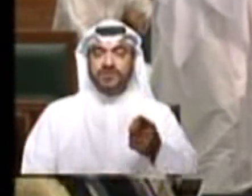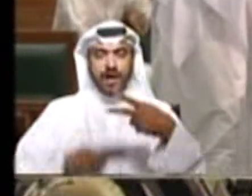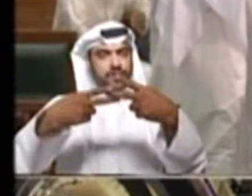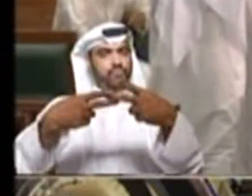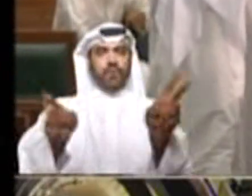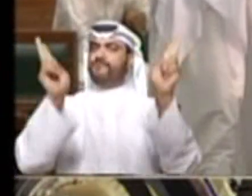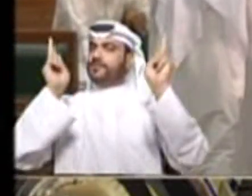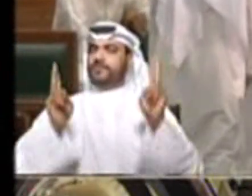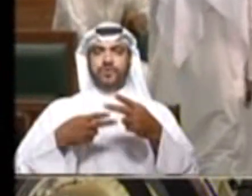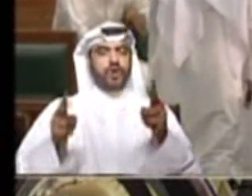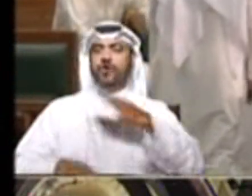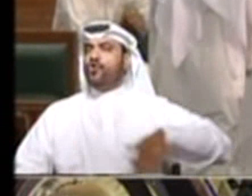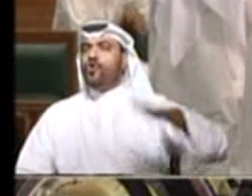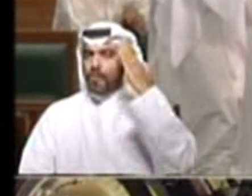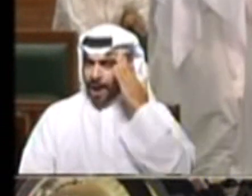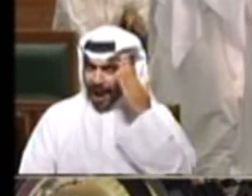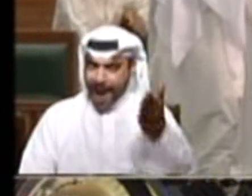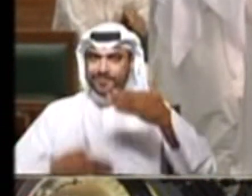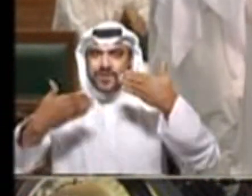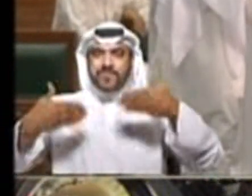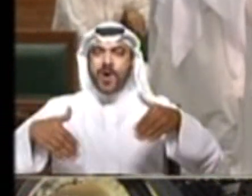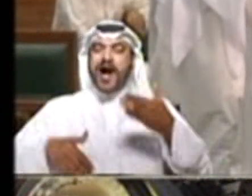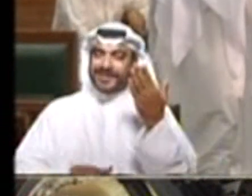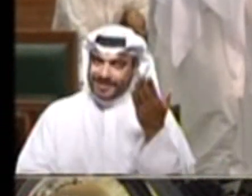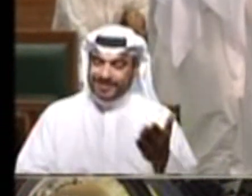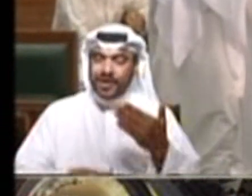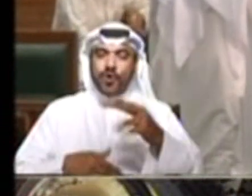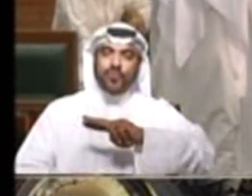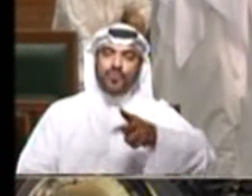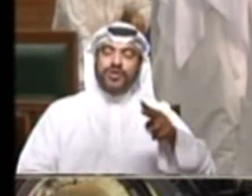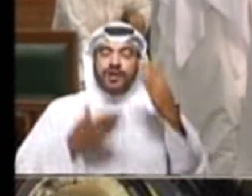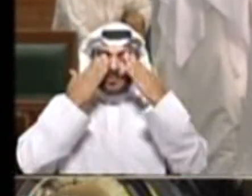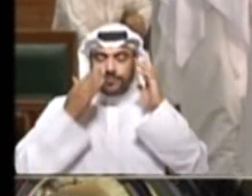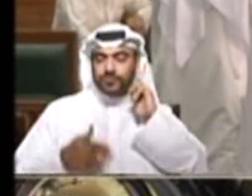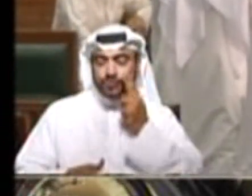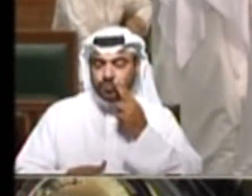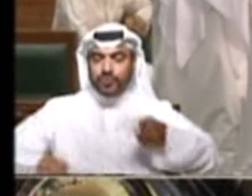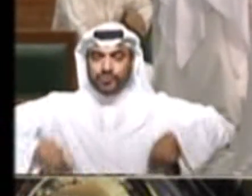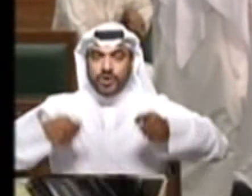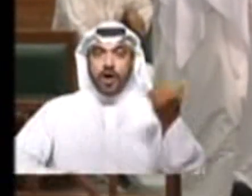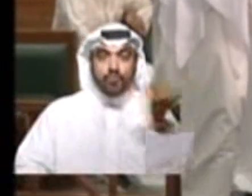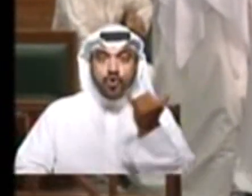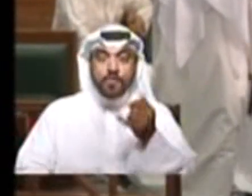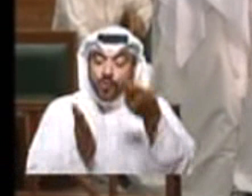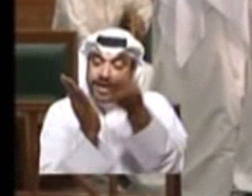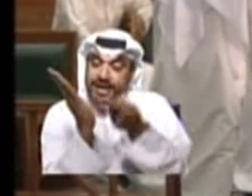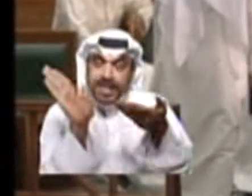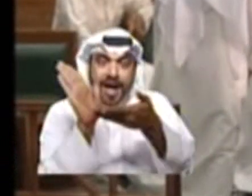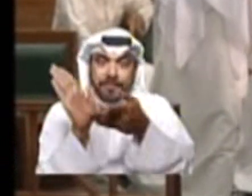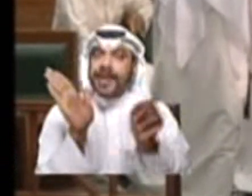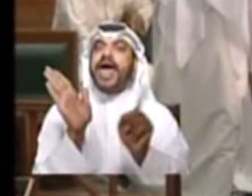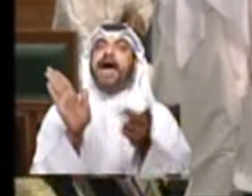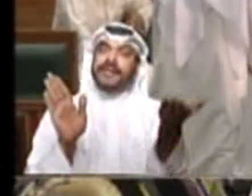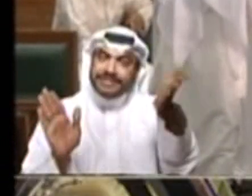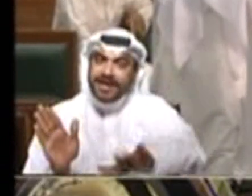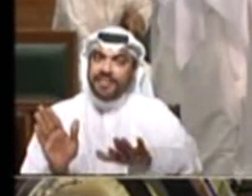هذه الاحتياجات، والكل عارف شنو احتياجات الإعاقات المختلفة. احنا نبي التنفيذ، اني على مرحلة التنفيذ